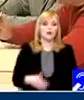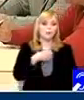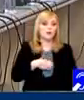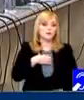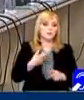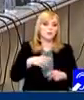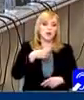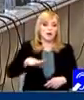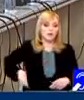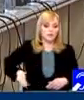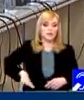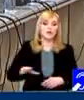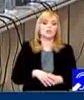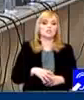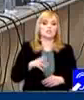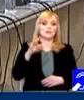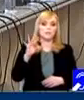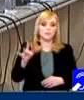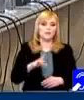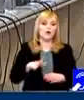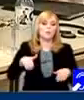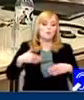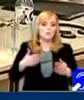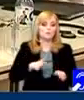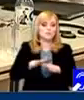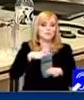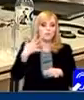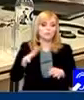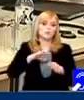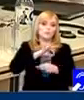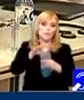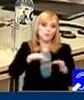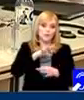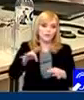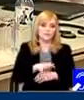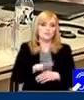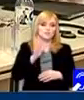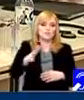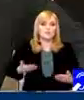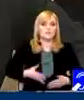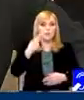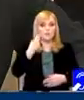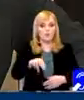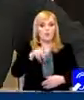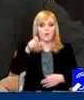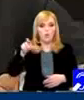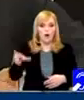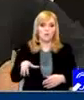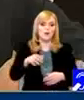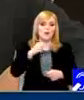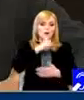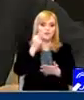Primarii din Călăraș, Cantemir și Feșterița și-au propus să realizeze mai multe obiective pentru asigurarea unei vieți mai bune a oamenilor prin